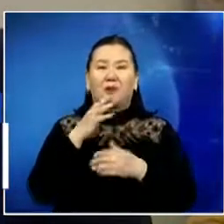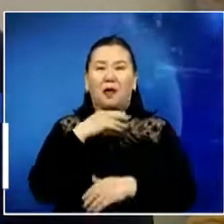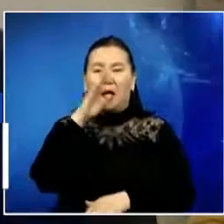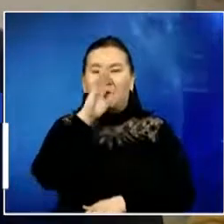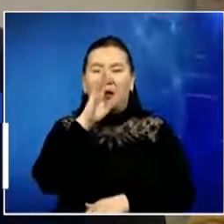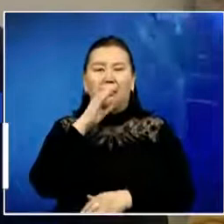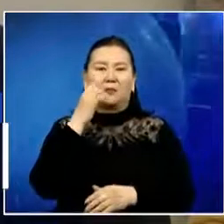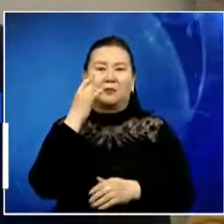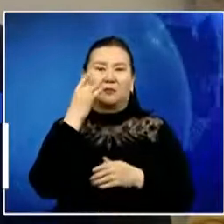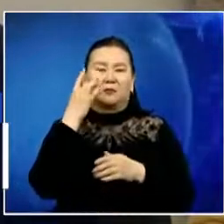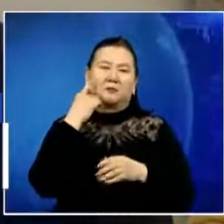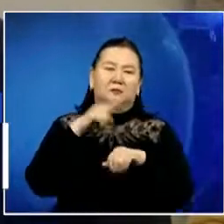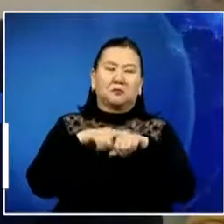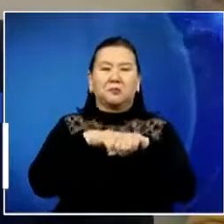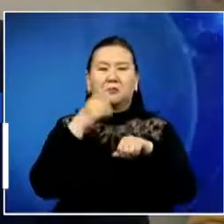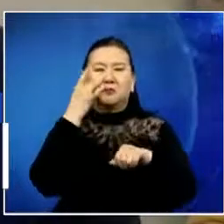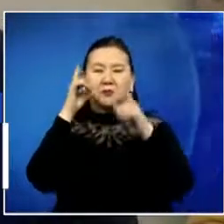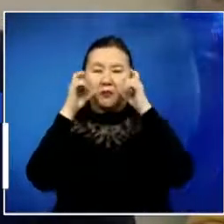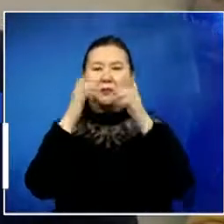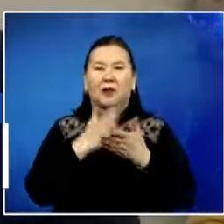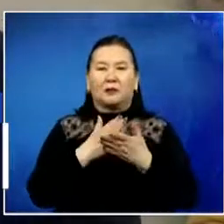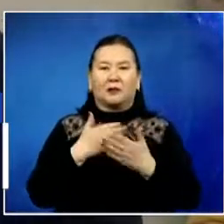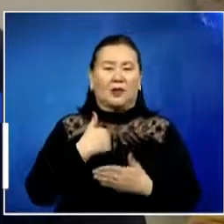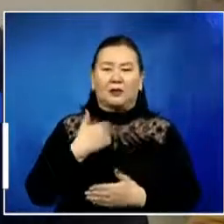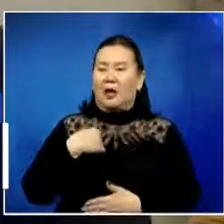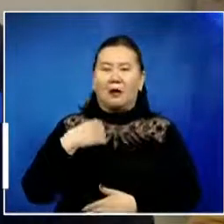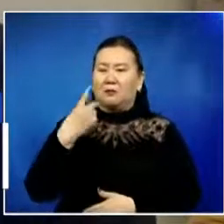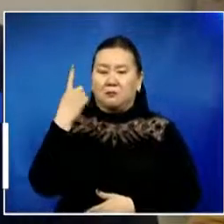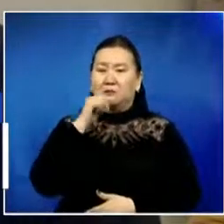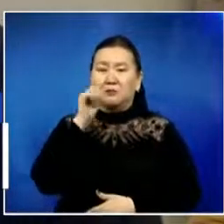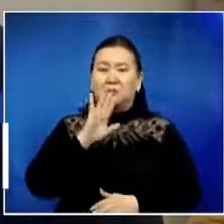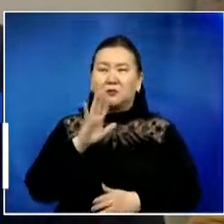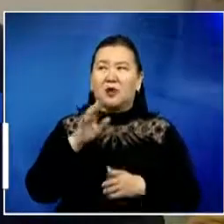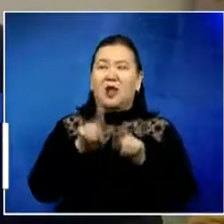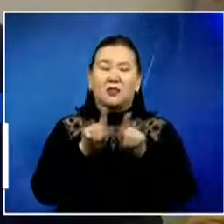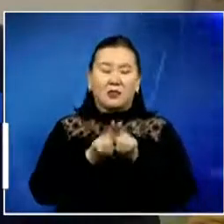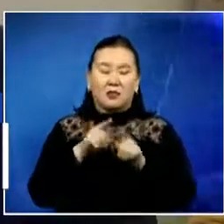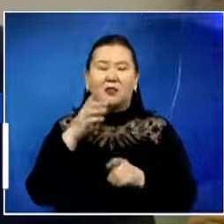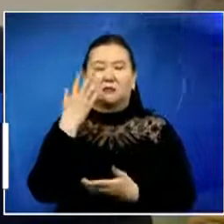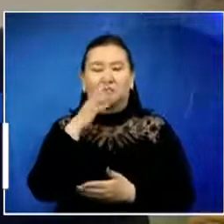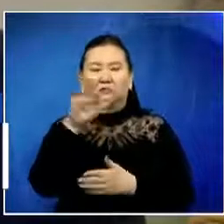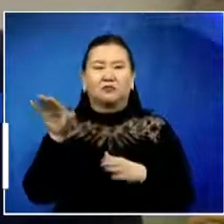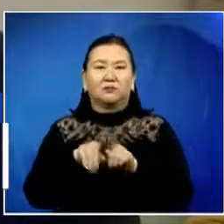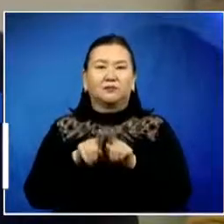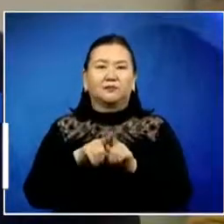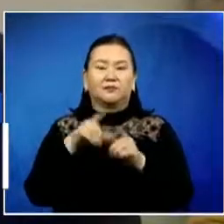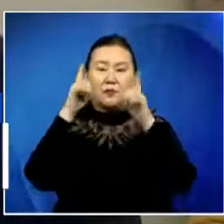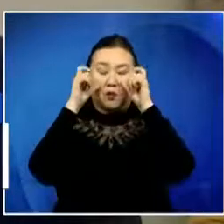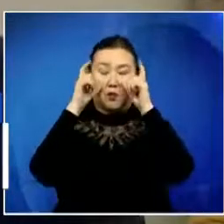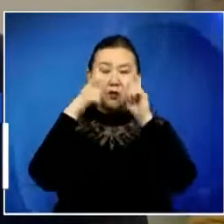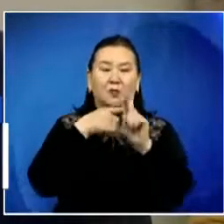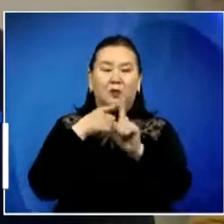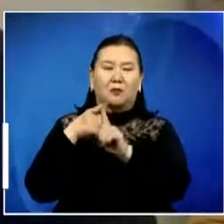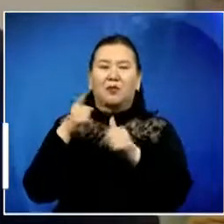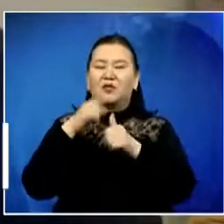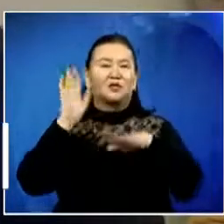Эмрэмэр нүцгэн эрэгт үний зурагч юм орч ирдэг гинт. Тэгээ түнгүүд надад бол ганцаар тохиолддог. Олон тохиолддог. Тэгээд ер нь зураг бол нийтэд байдаг болохоор